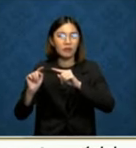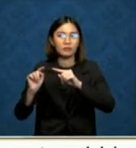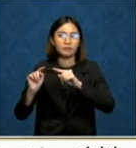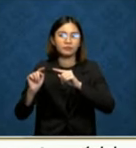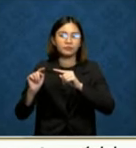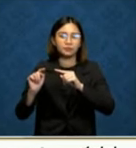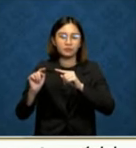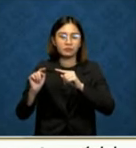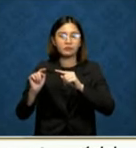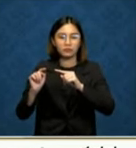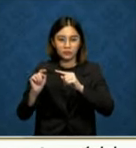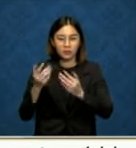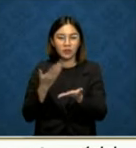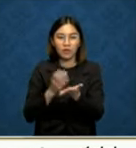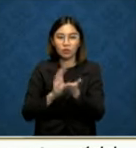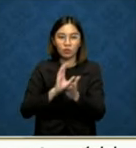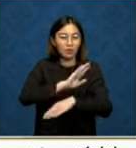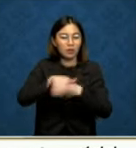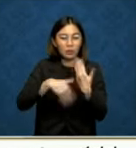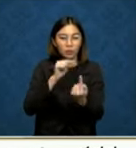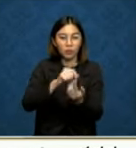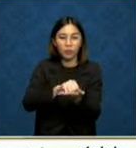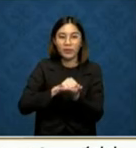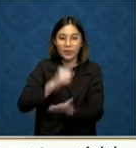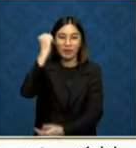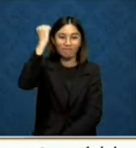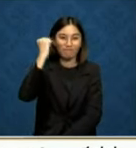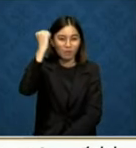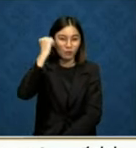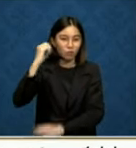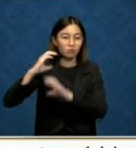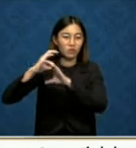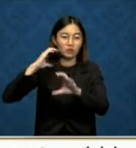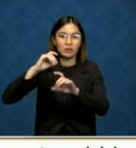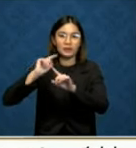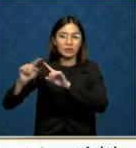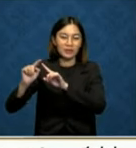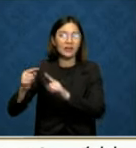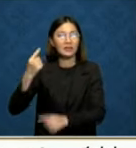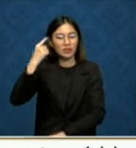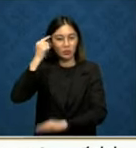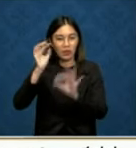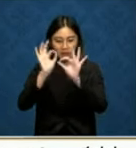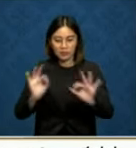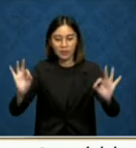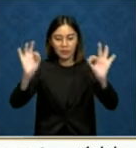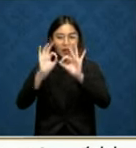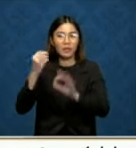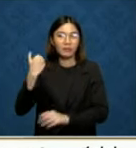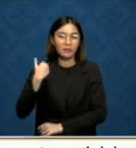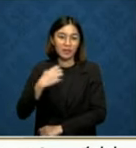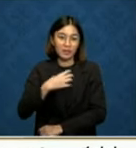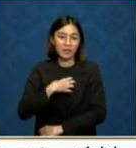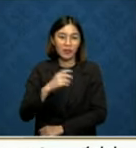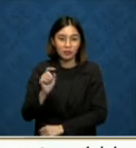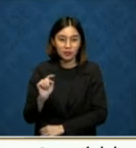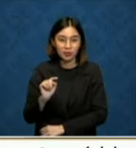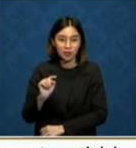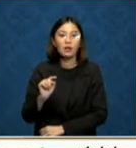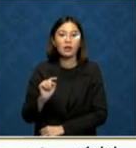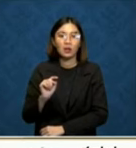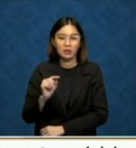เรีกว่าค่าลงทุนทั้งหมดในบริการขนส่งมวนชนแล้็เดนี้ิวอี้เป็นเรื่องที่สำคัญที่อยากจะ...